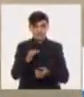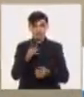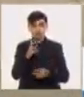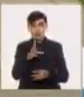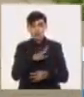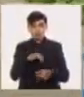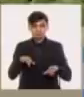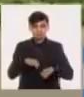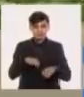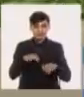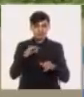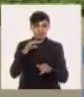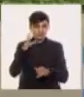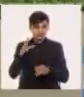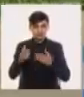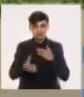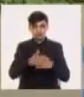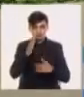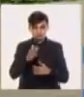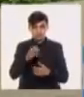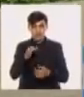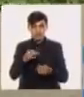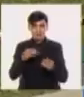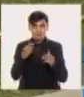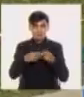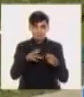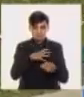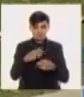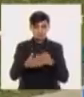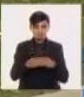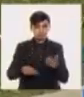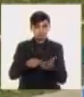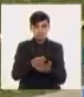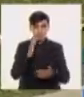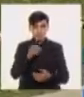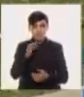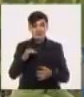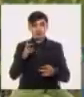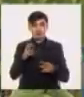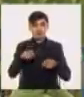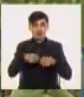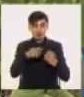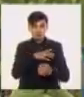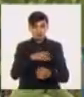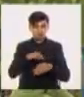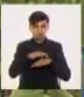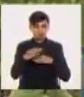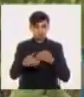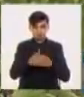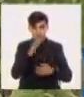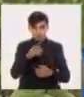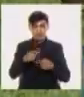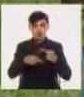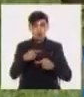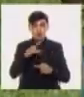наказать вандалов и потребовать у них возмещения ущерба. К нарушителям будут применяться жесткие меры, вплоть до того, что в